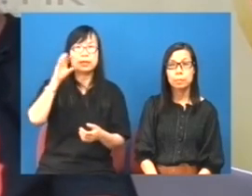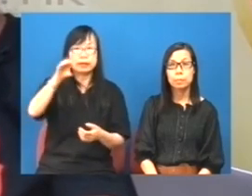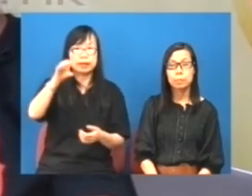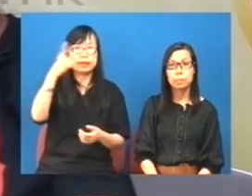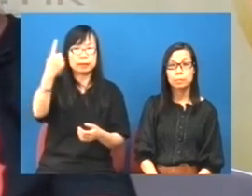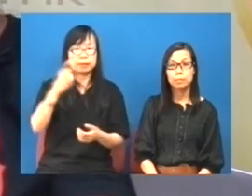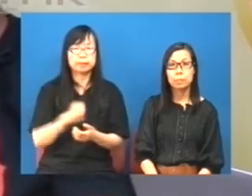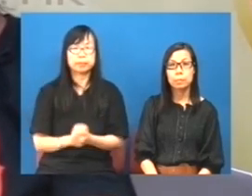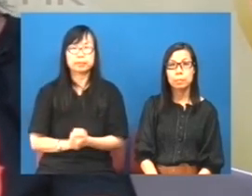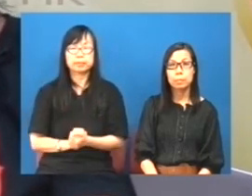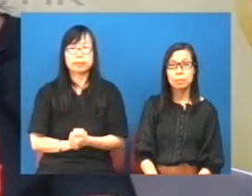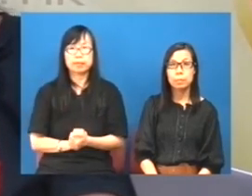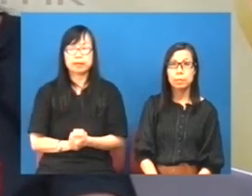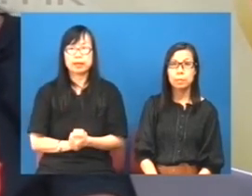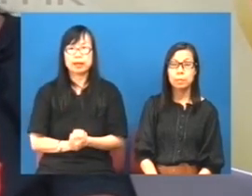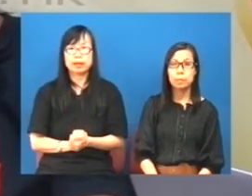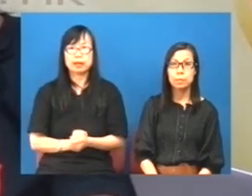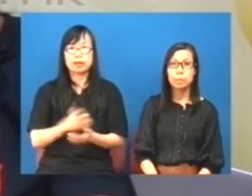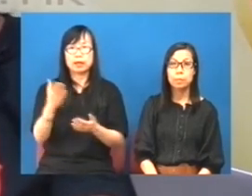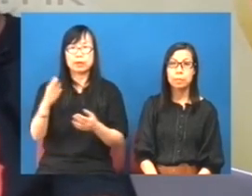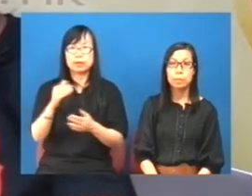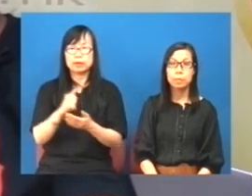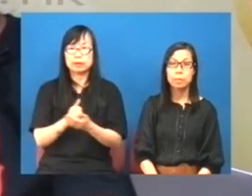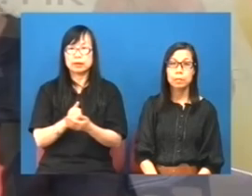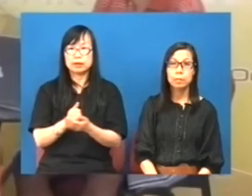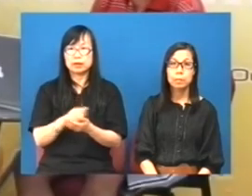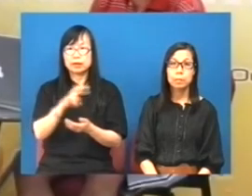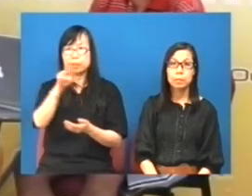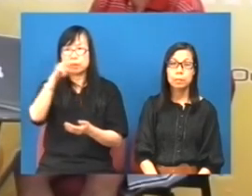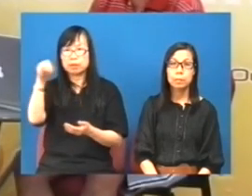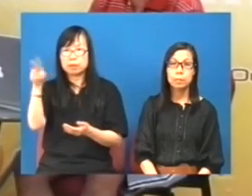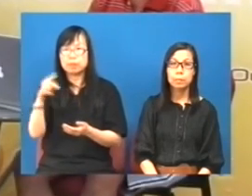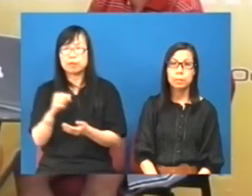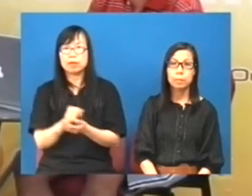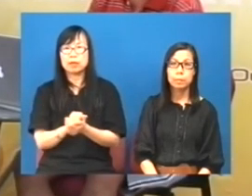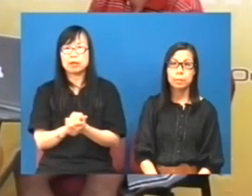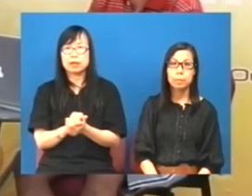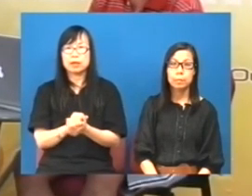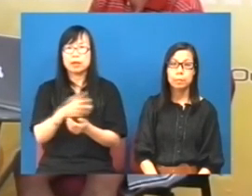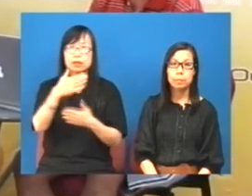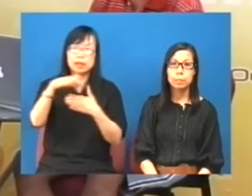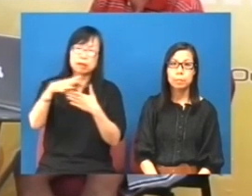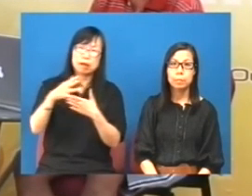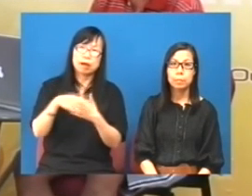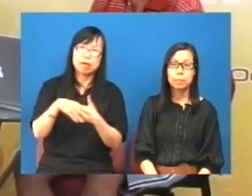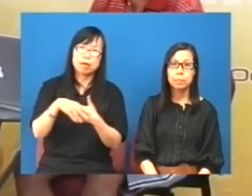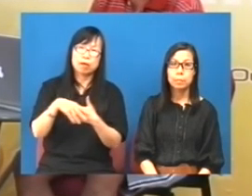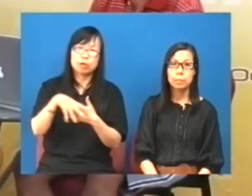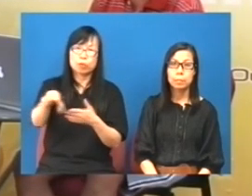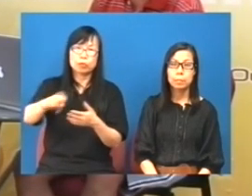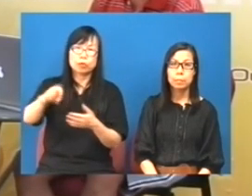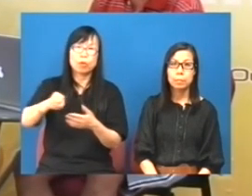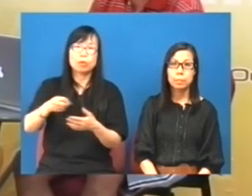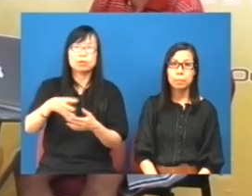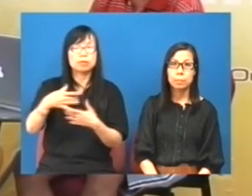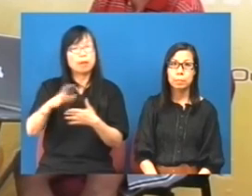政治籌用自己找一些團體去Claim它或者找一些NGO去吃掉它之外就沒有